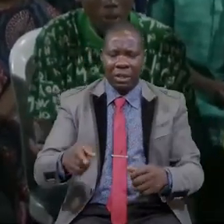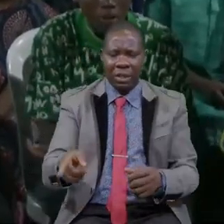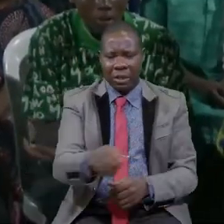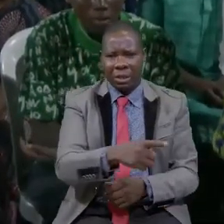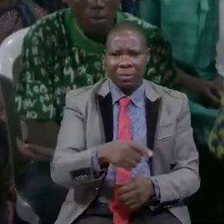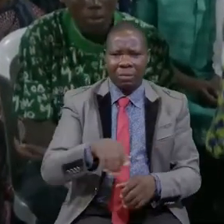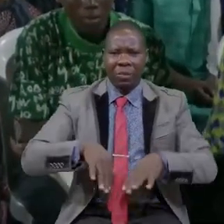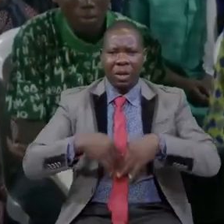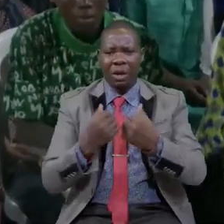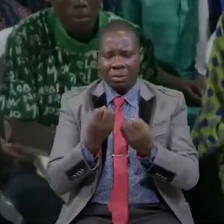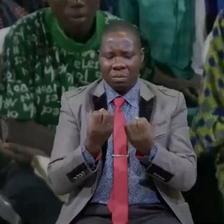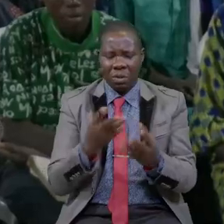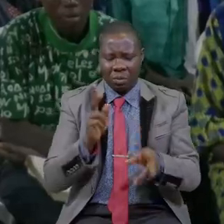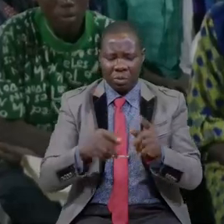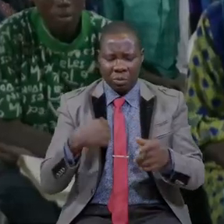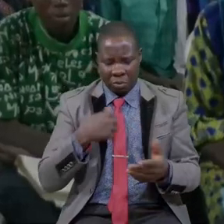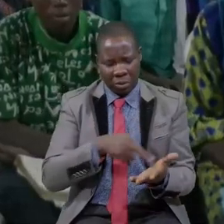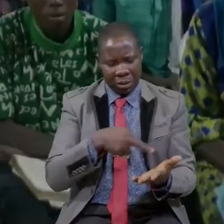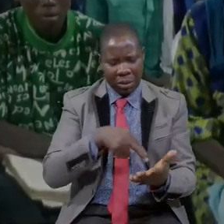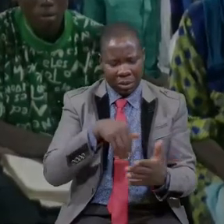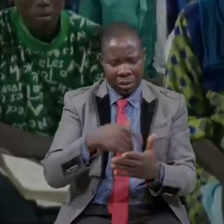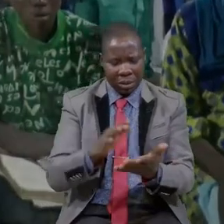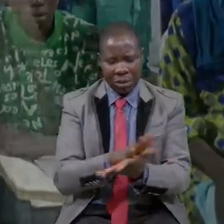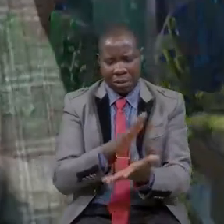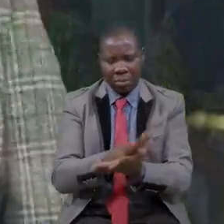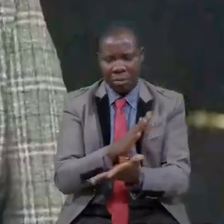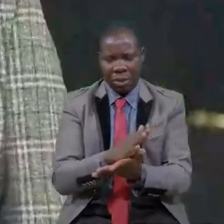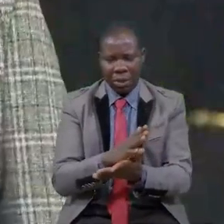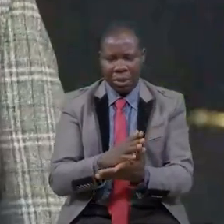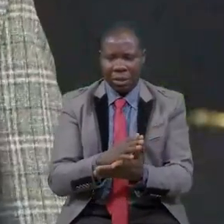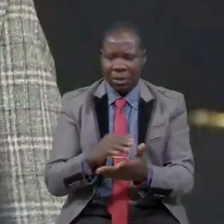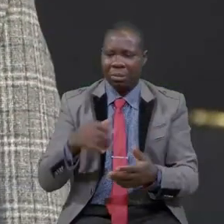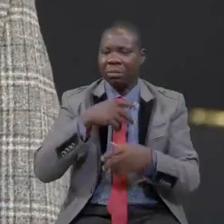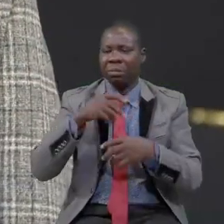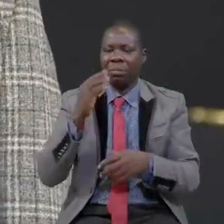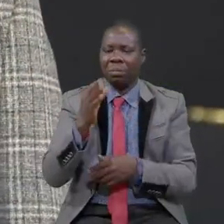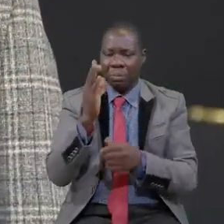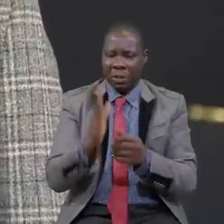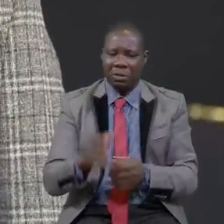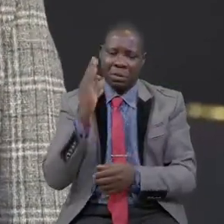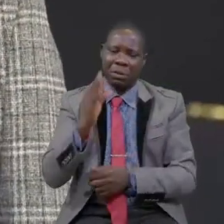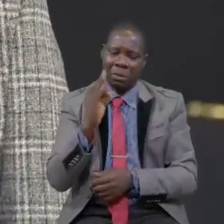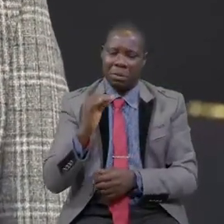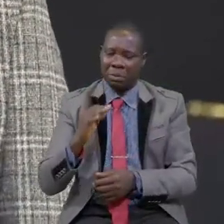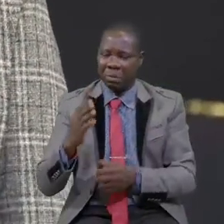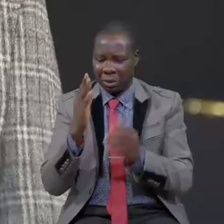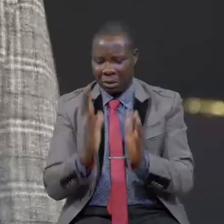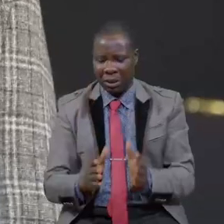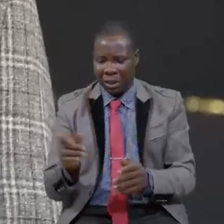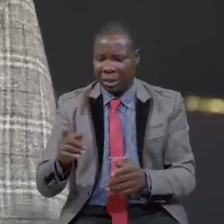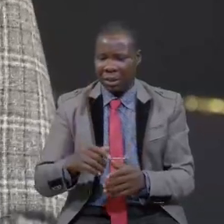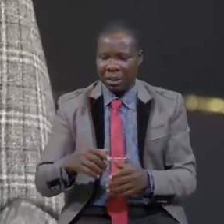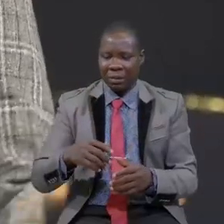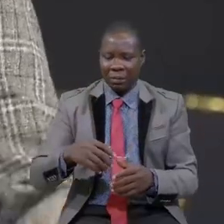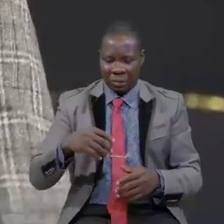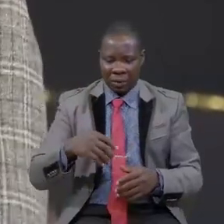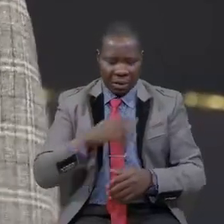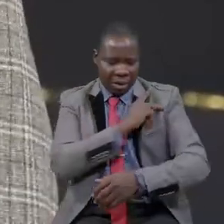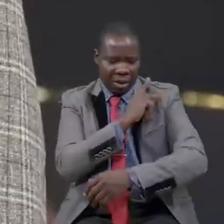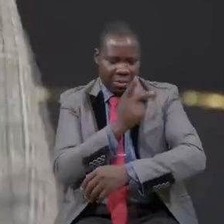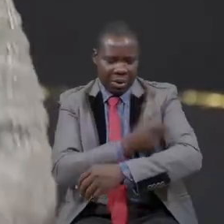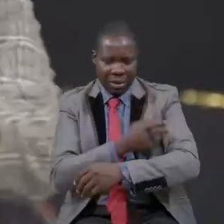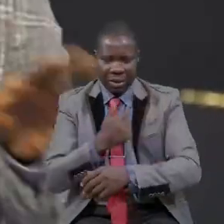lisons-nous pas les pasteurs, les prédicateurs? Il a commis un viol sur une fille